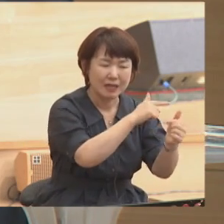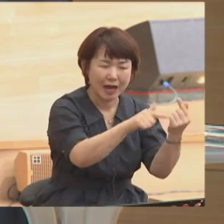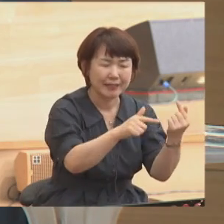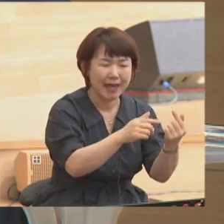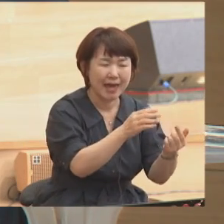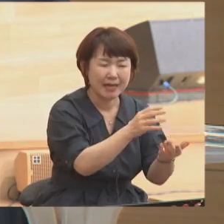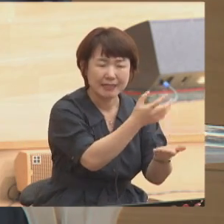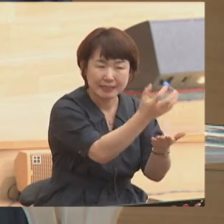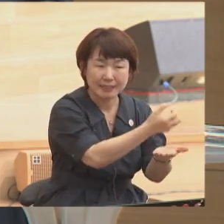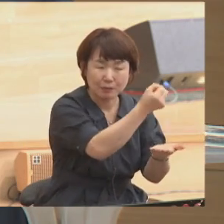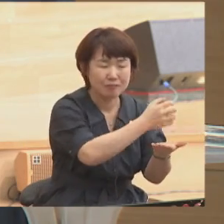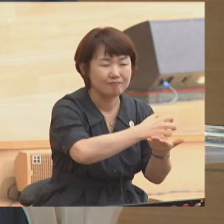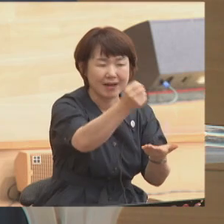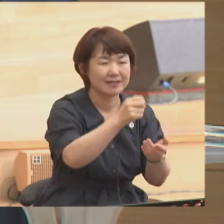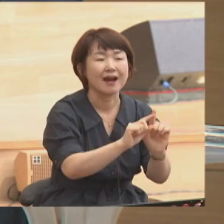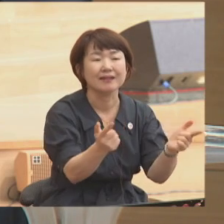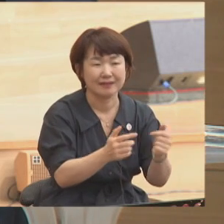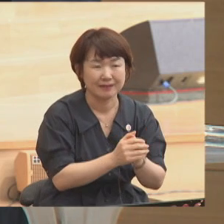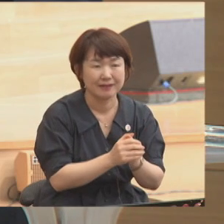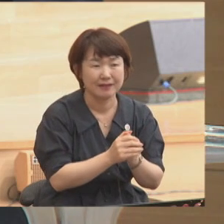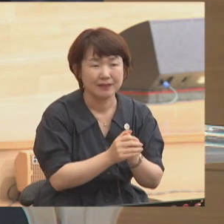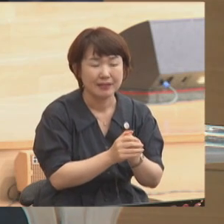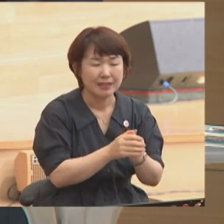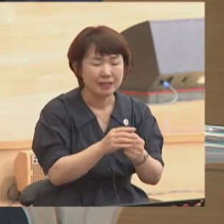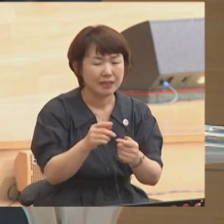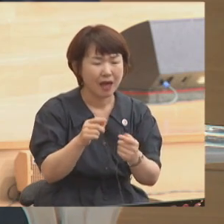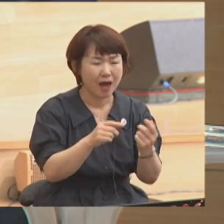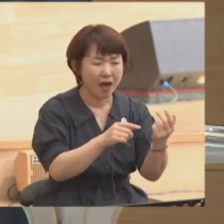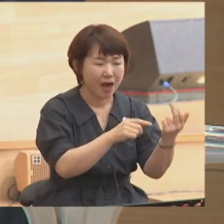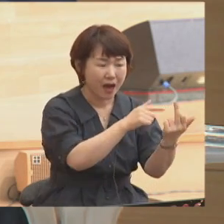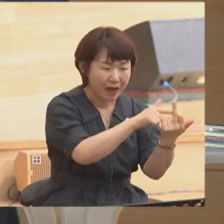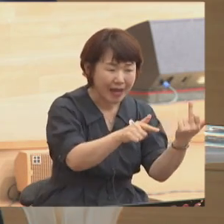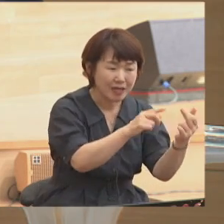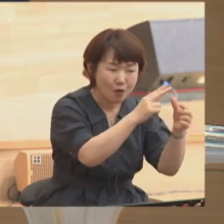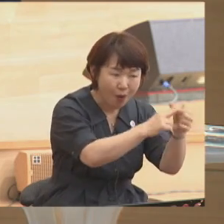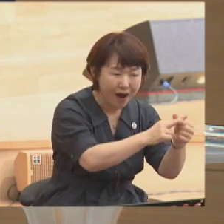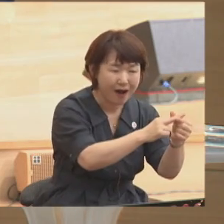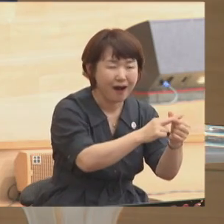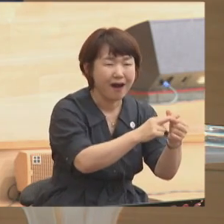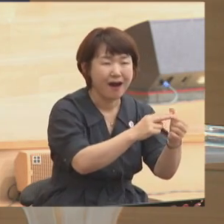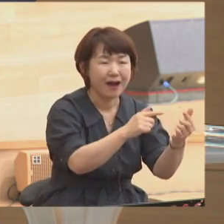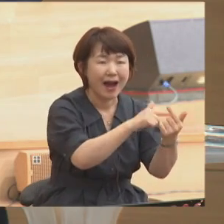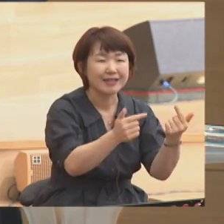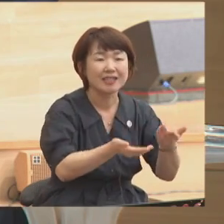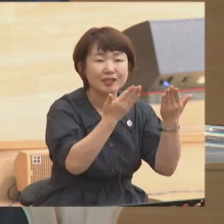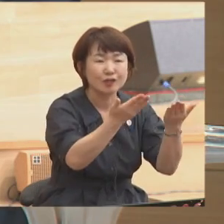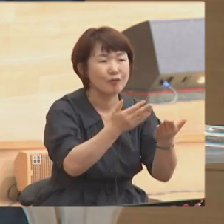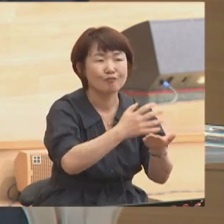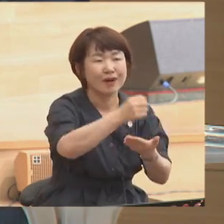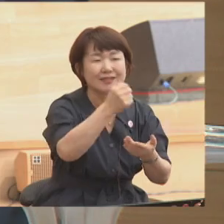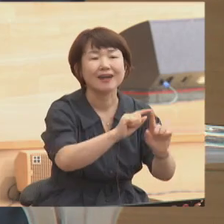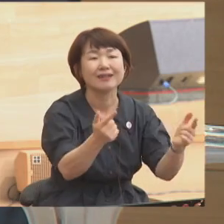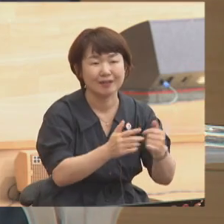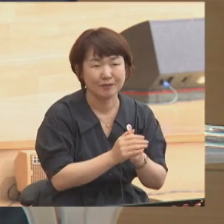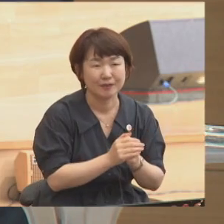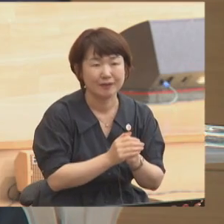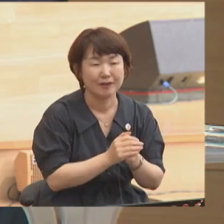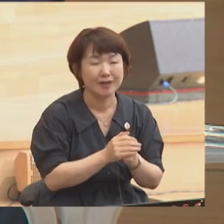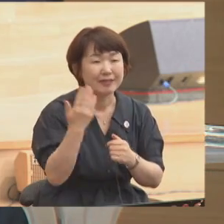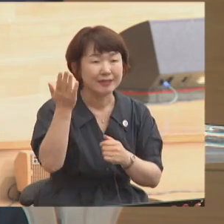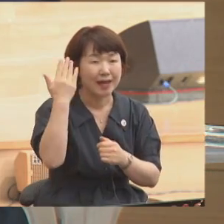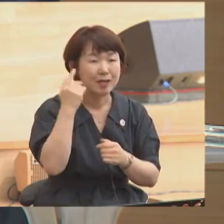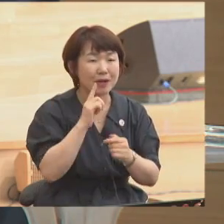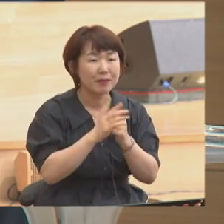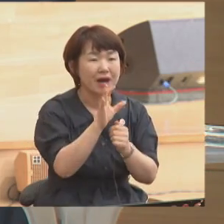아니하신지라. 아멘. 여기 보니까 가인과 그의 제물은 받지 아니하셨다라고 그렇게 말합니다. 예전 번역으로 말하면